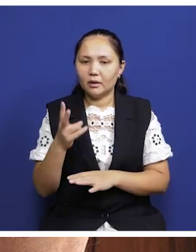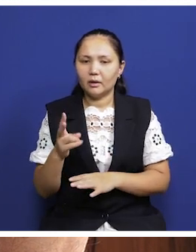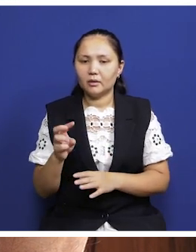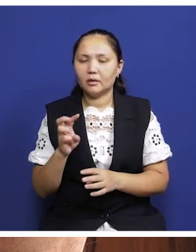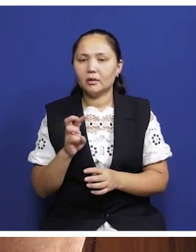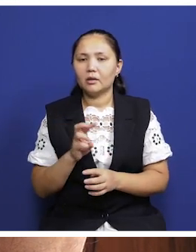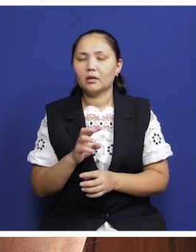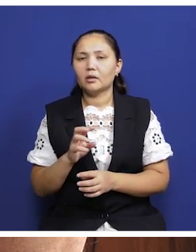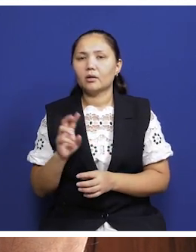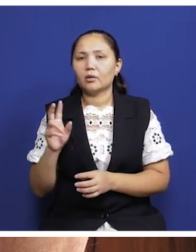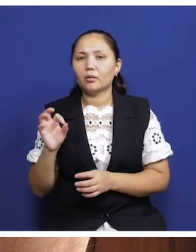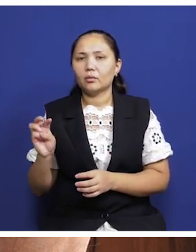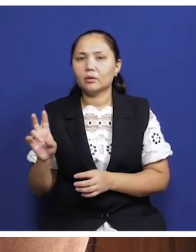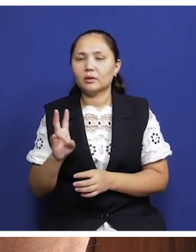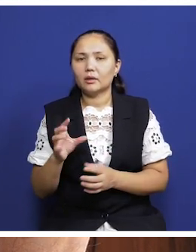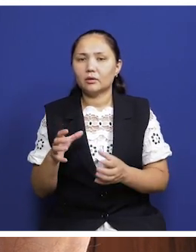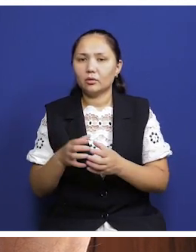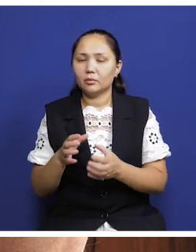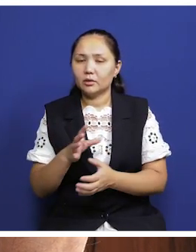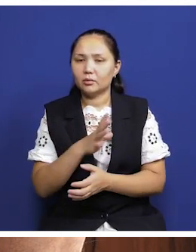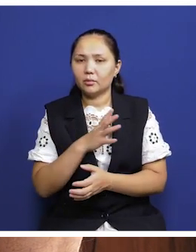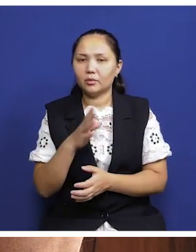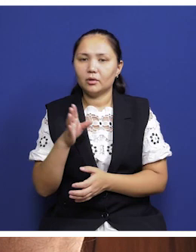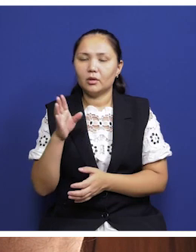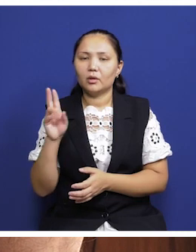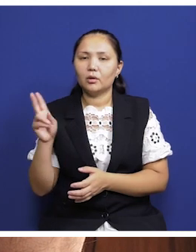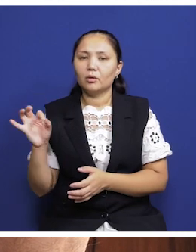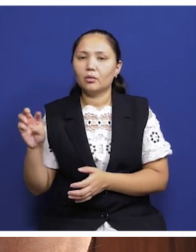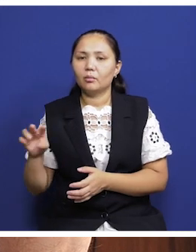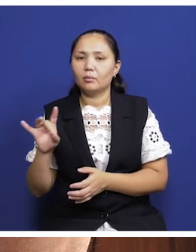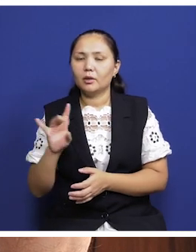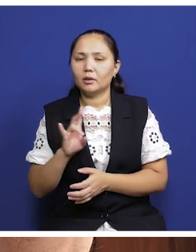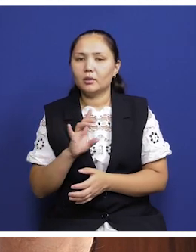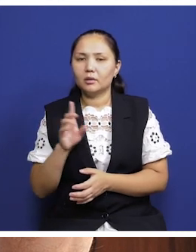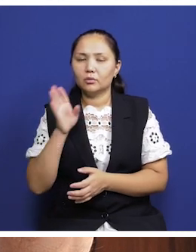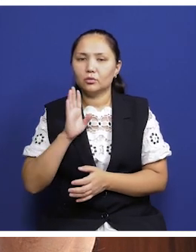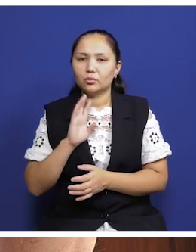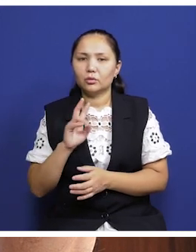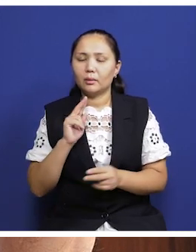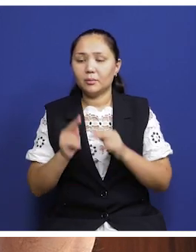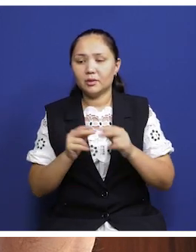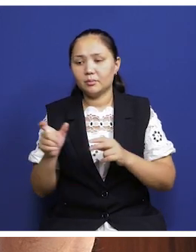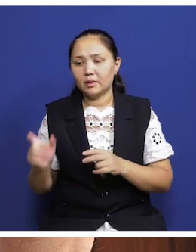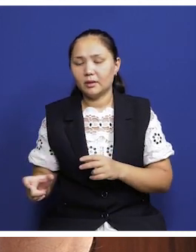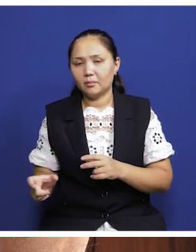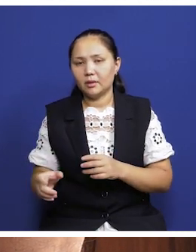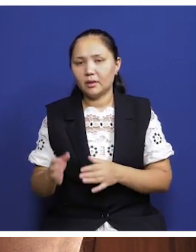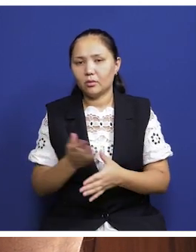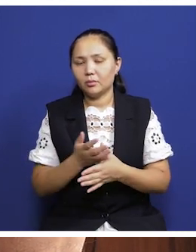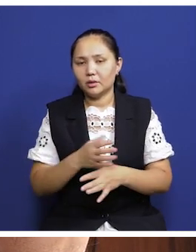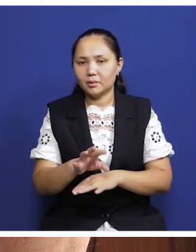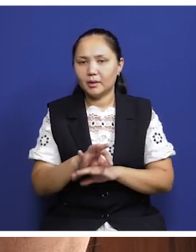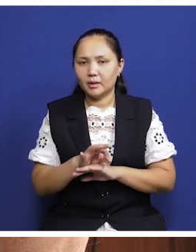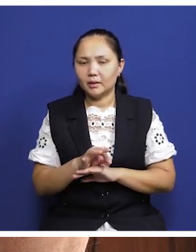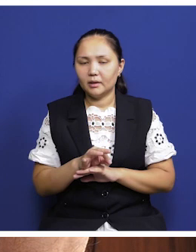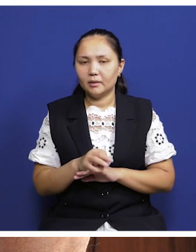ұйымдастырып береміз. Жаңа көмір су үйлерін жаңа кәсіпкерлеріміз жеткізіп береді. Еліміз